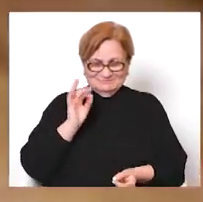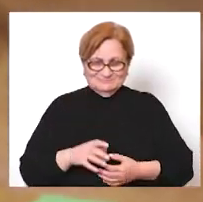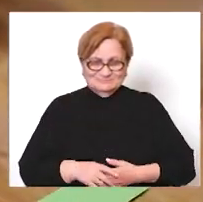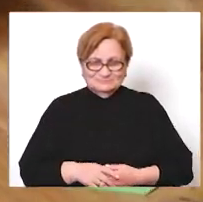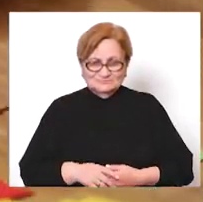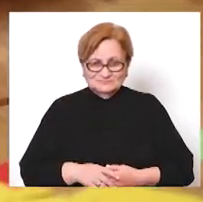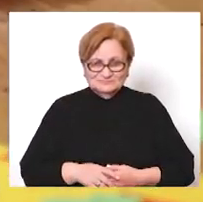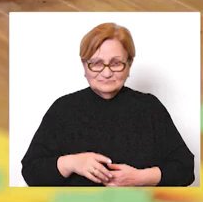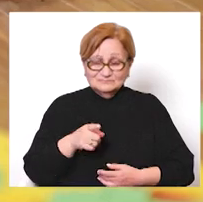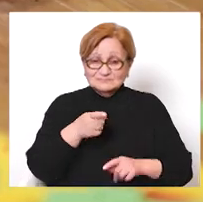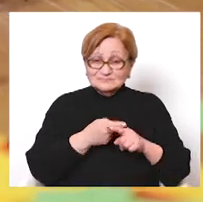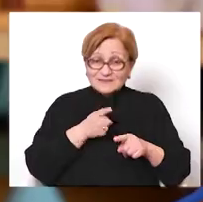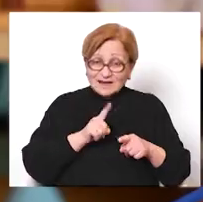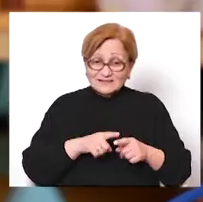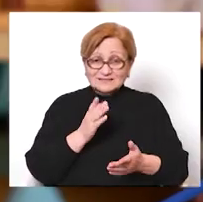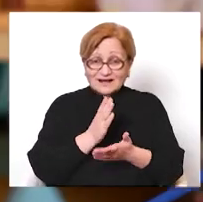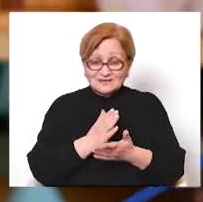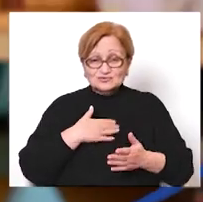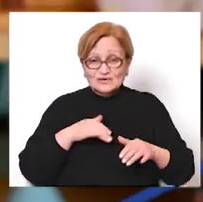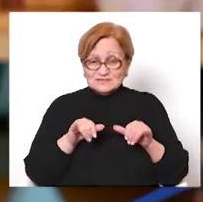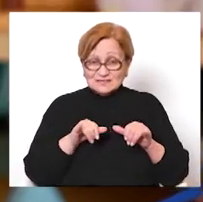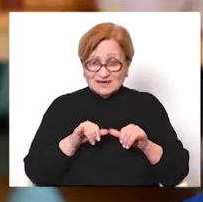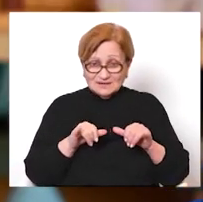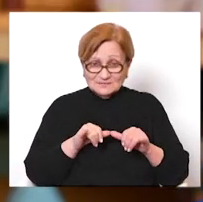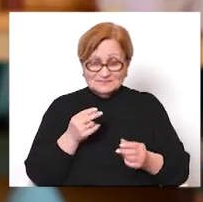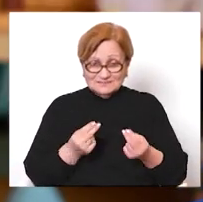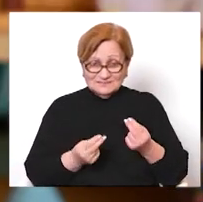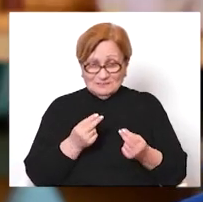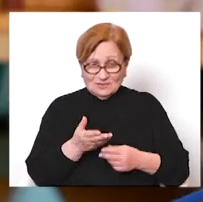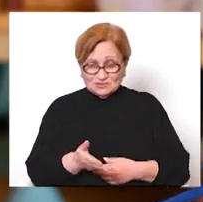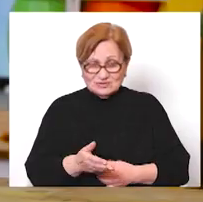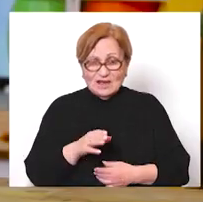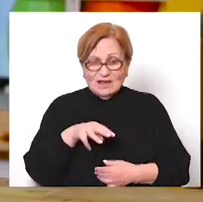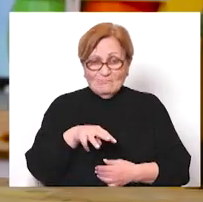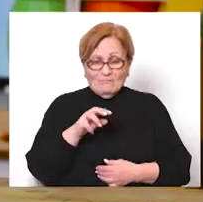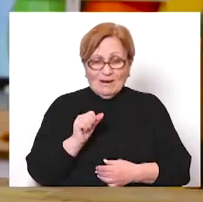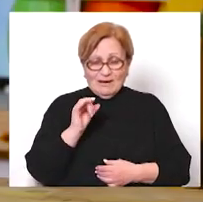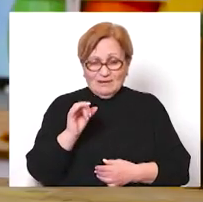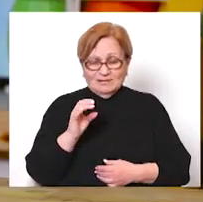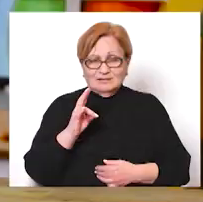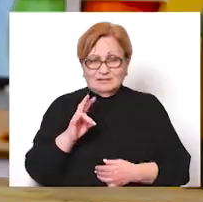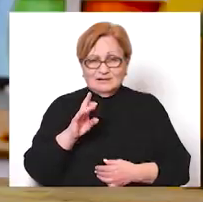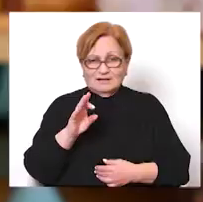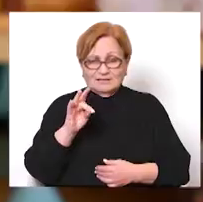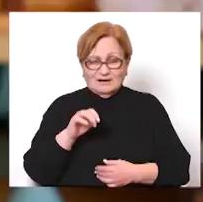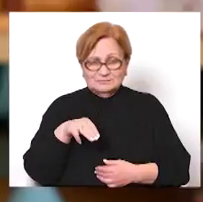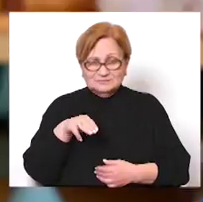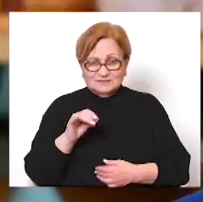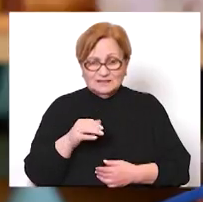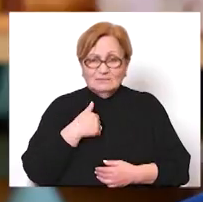აი ეს არის ჩვენი სამაგიდო მაინკრაფტი. ჩვენ ძალიან ვიხალისეთ, გავაგრძელებთ თამაშს 20-მდე, ხო? 20 ფიგურა რო შევაგროვოთ.